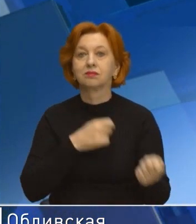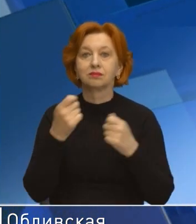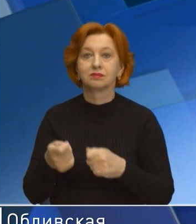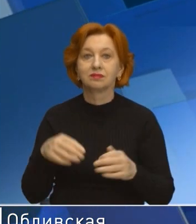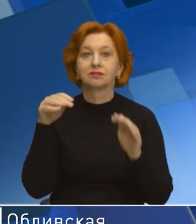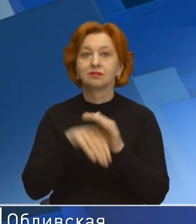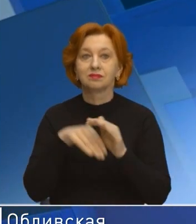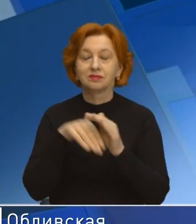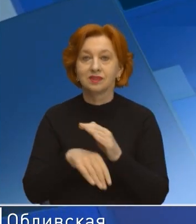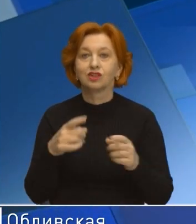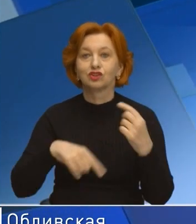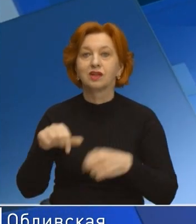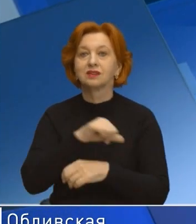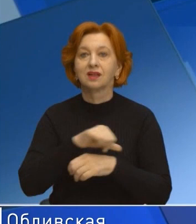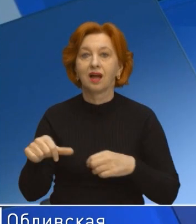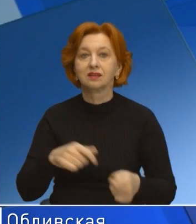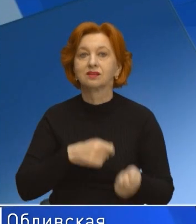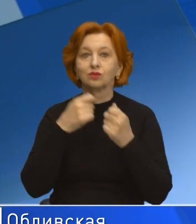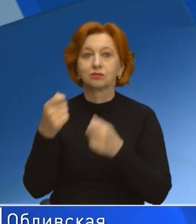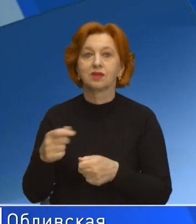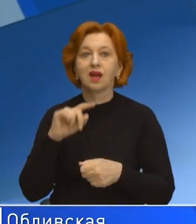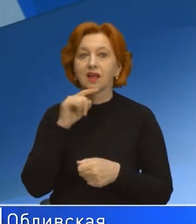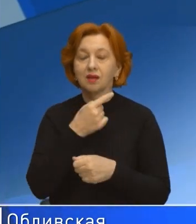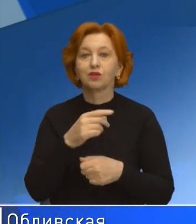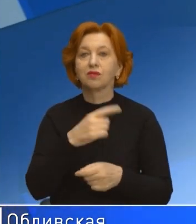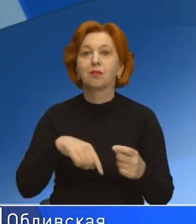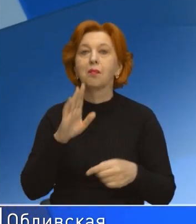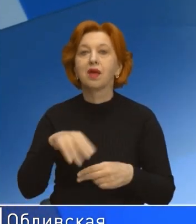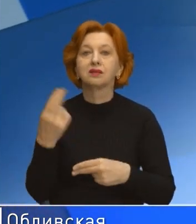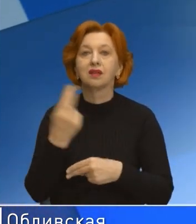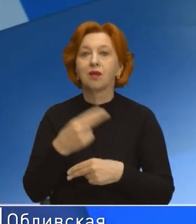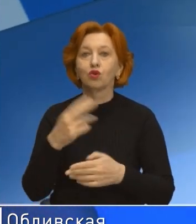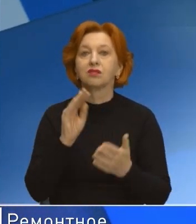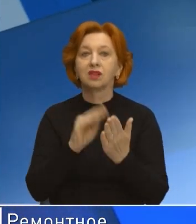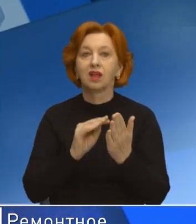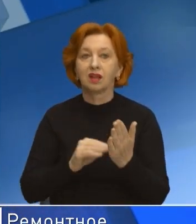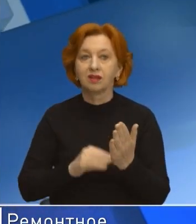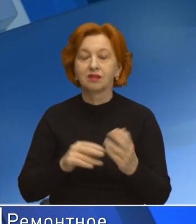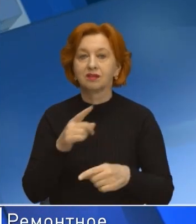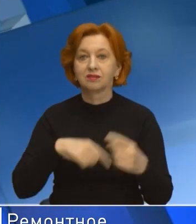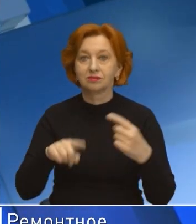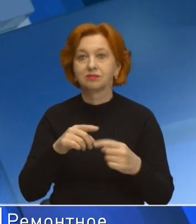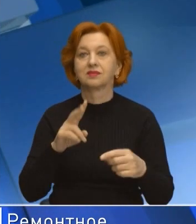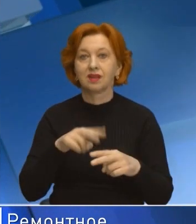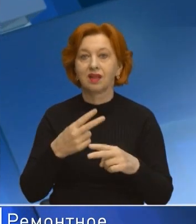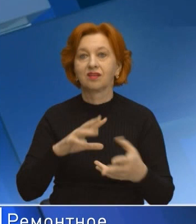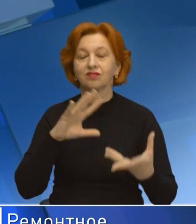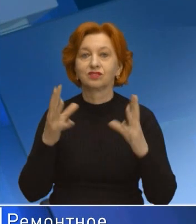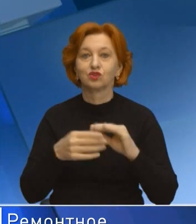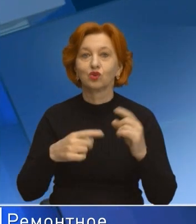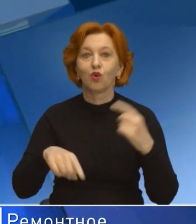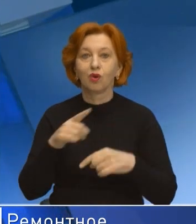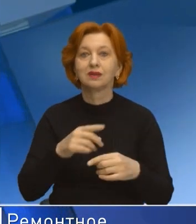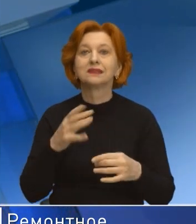одежду в ассортименте через границу Евразийского экономического союза без таможенного декларирования. Днем ранее гражданка Украины, прилетевшая